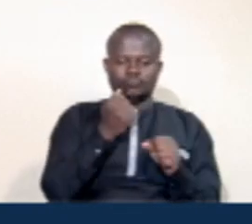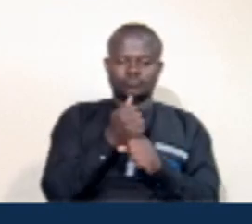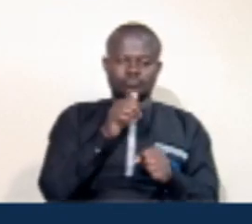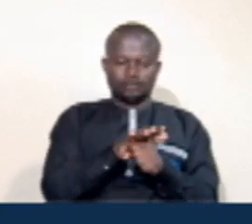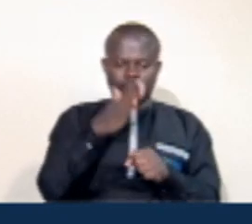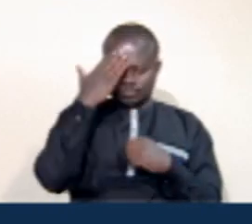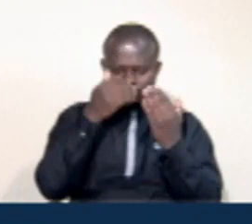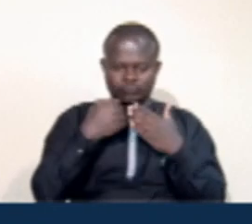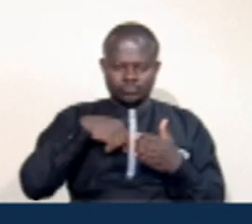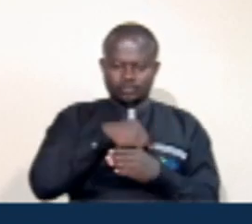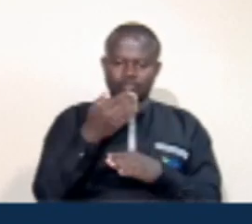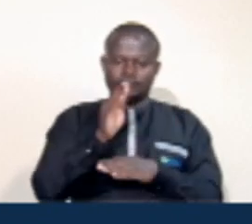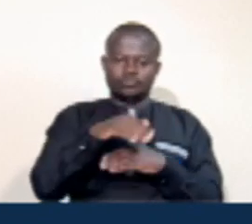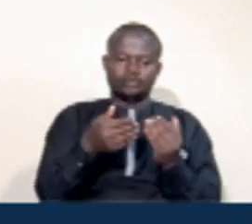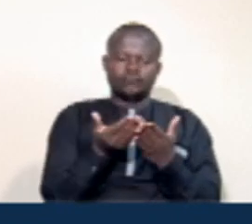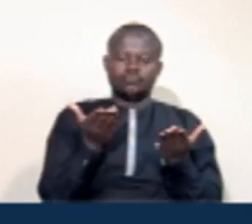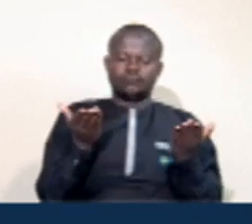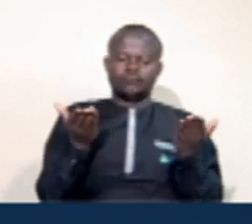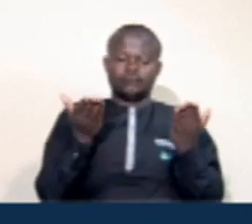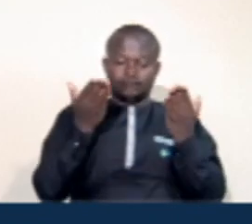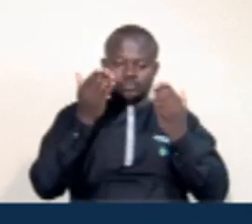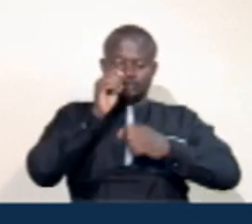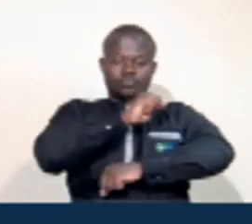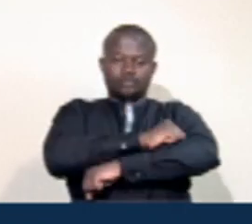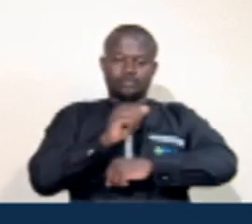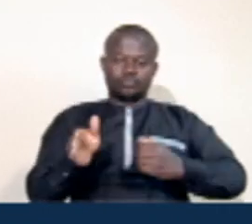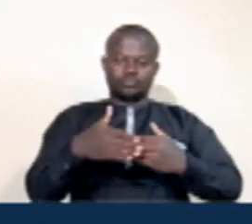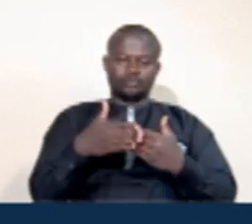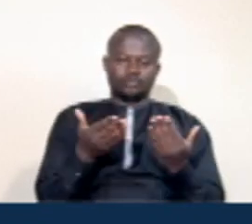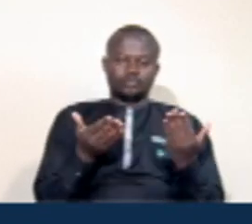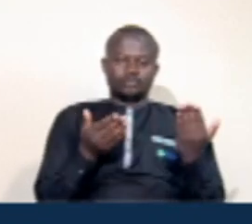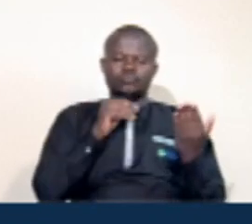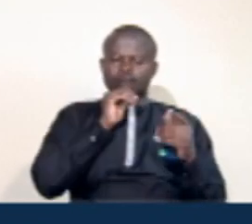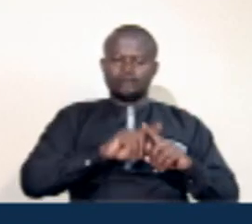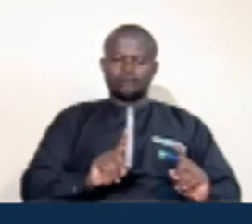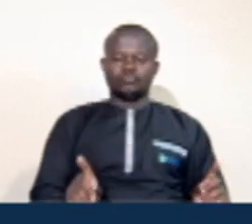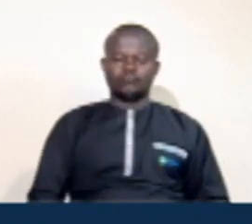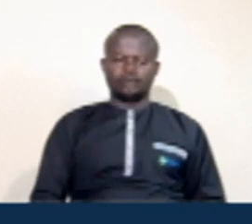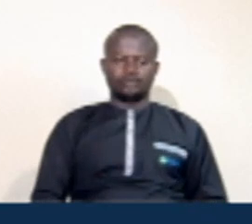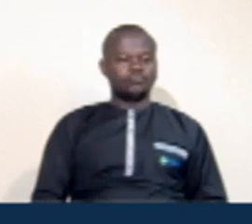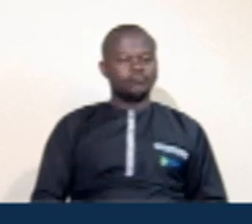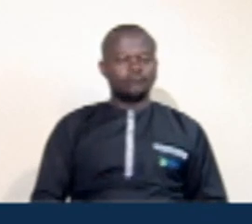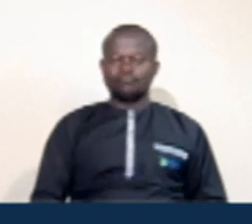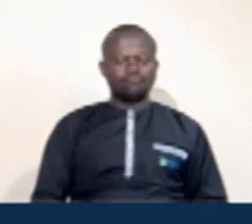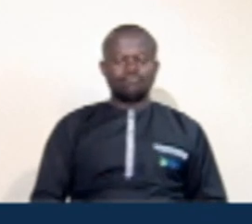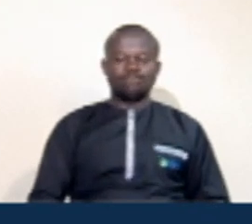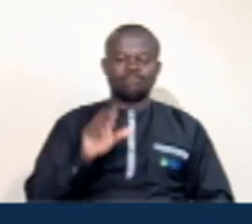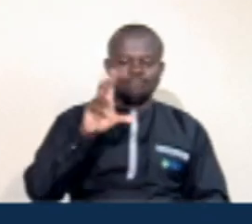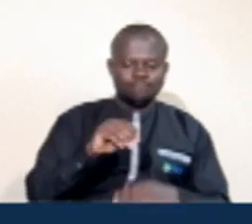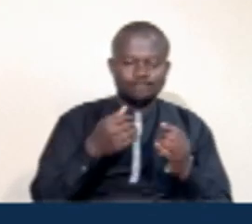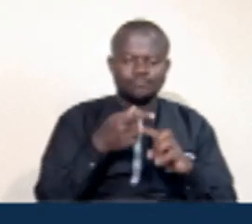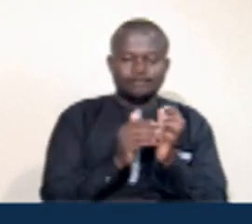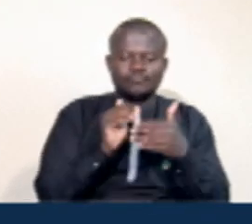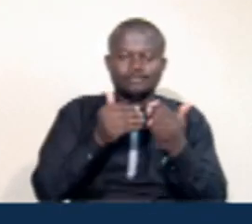cyane kugira ngo ibintu bisubire mu buryo none amashuri agiye gufunga ibise ntibihabanye oya ntago bihabanye kandi nta